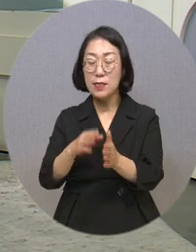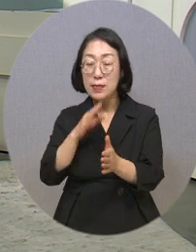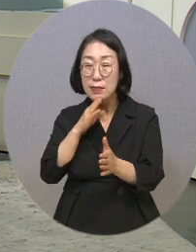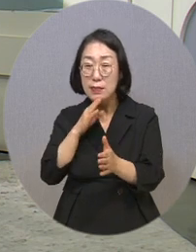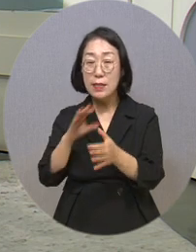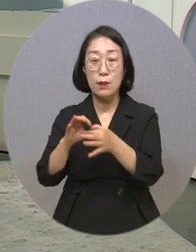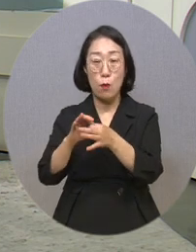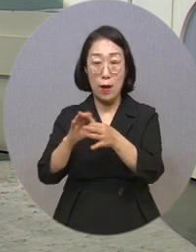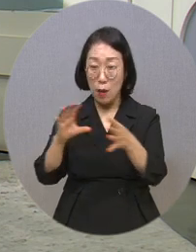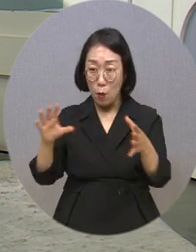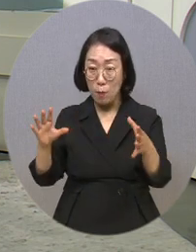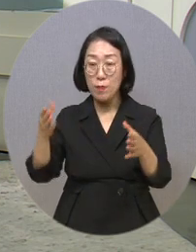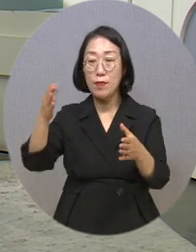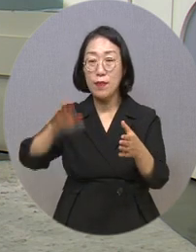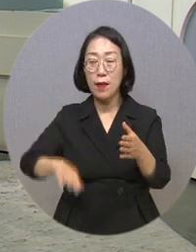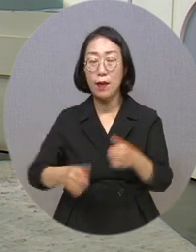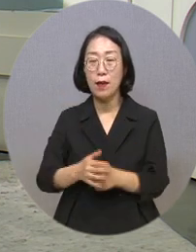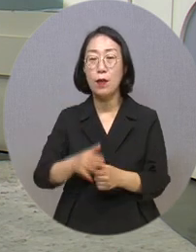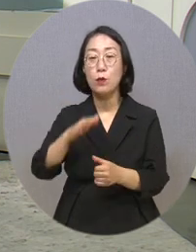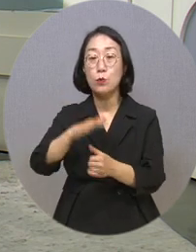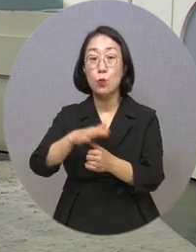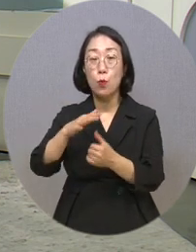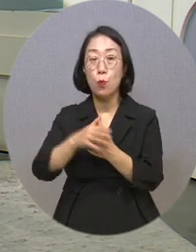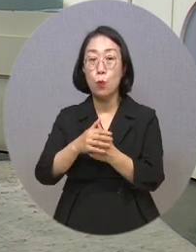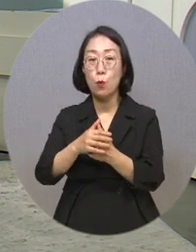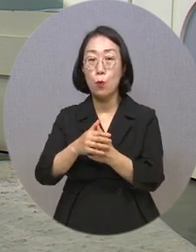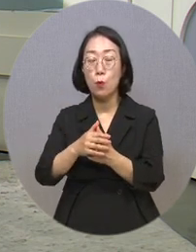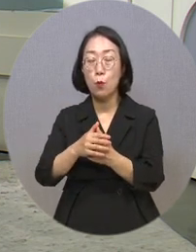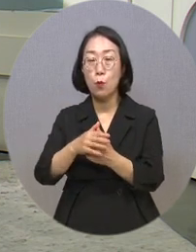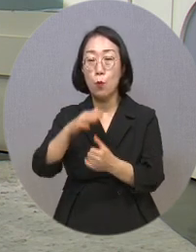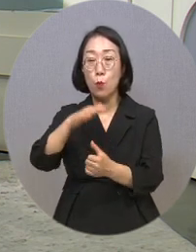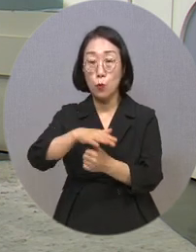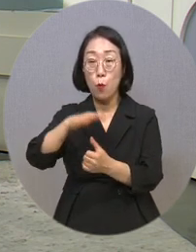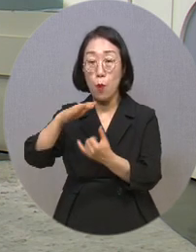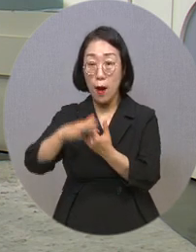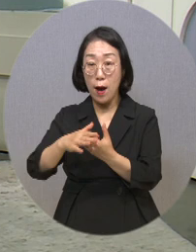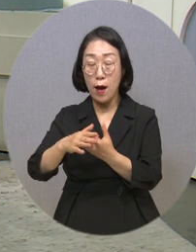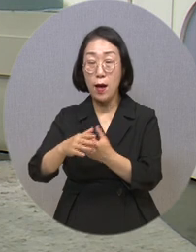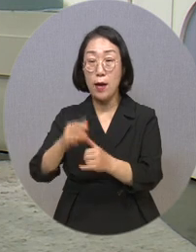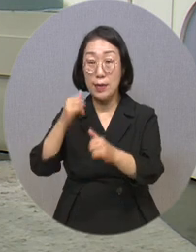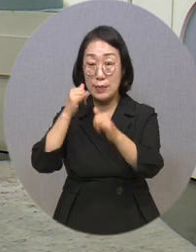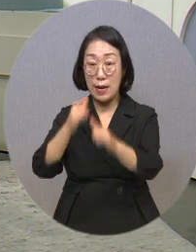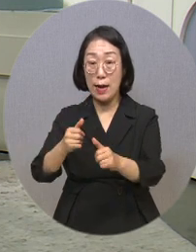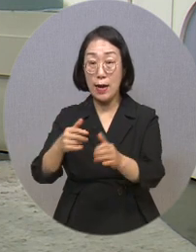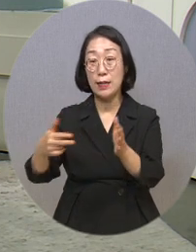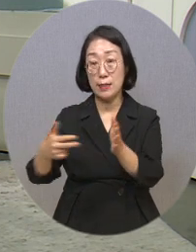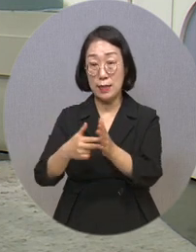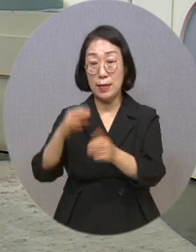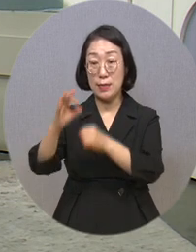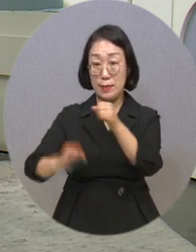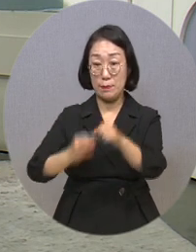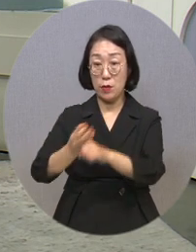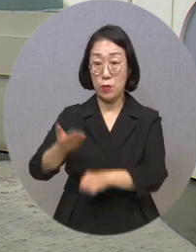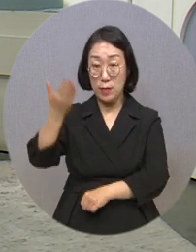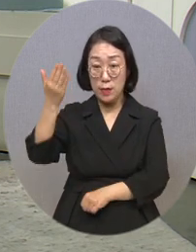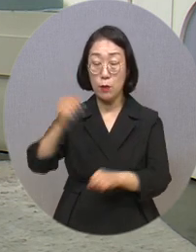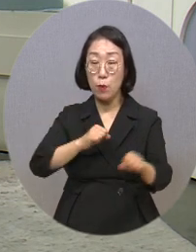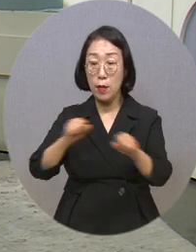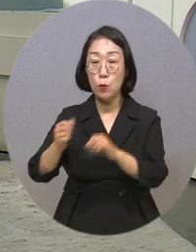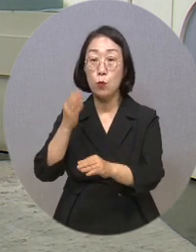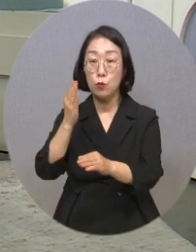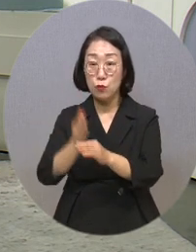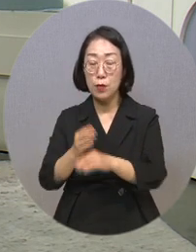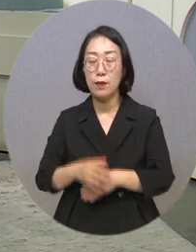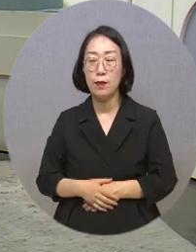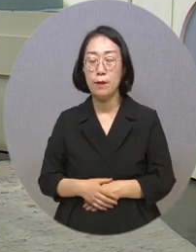제가 저기 하는 것 중에서 소아장학재단을 한 십몇 년 동안 지금 하고 있는데요. 소아장학재단은